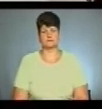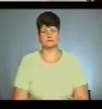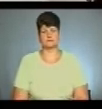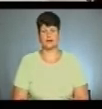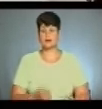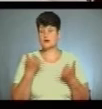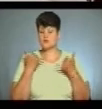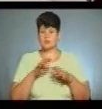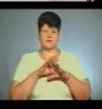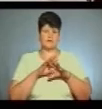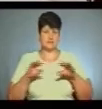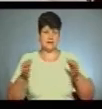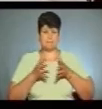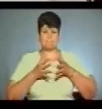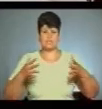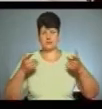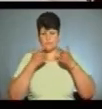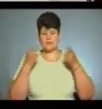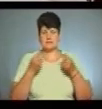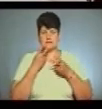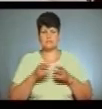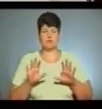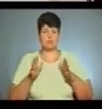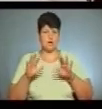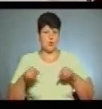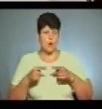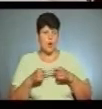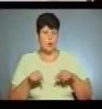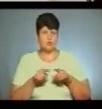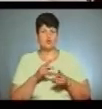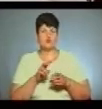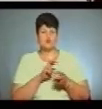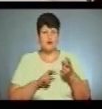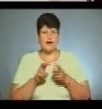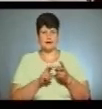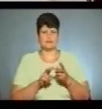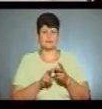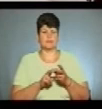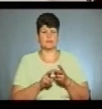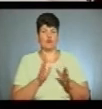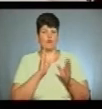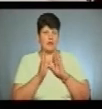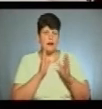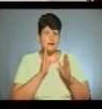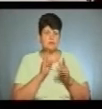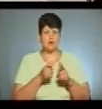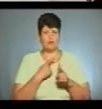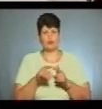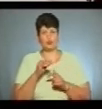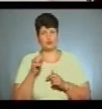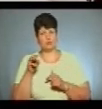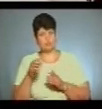І на сьогодні у мене все. Більше інформації про події в області шукайте на наших офіційних сторінках у соціальній мережі Facebook та на